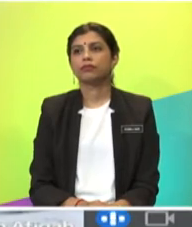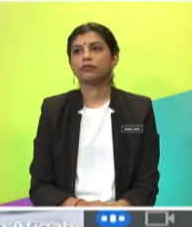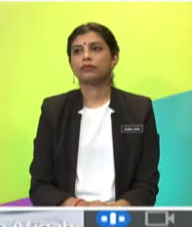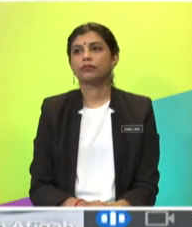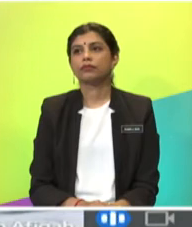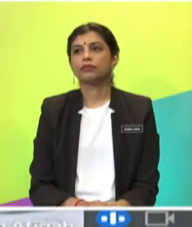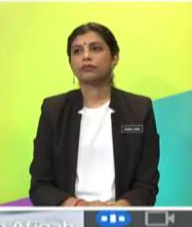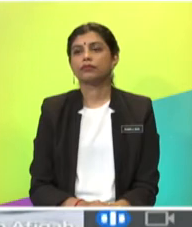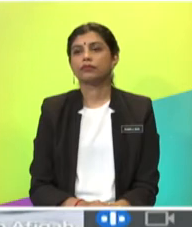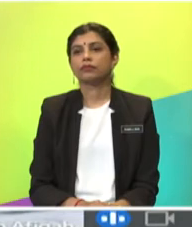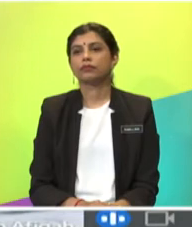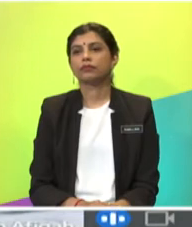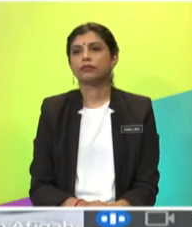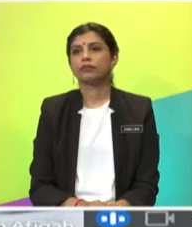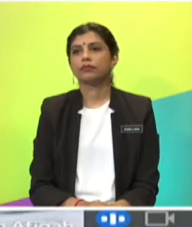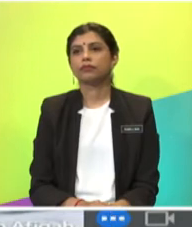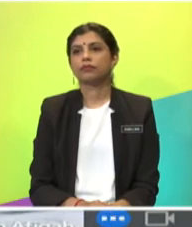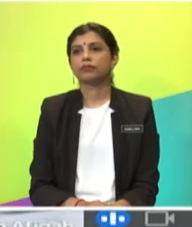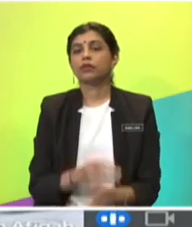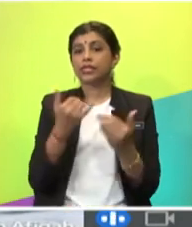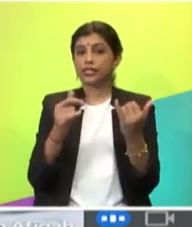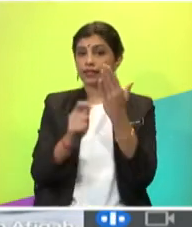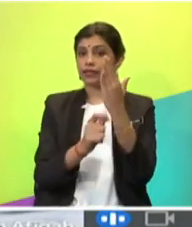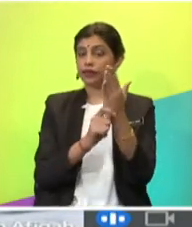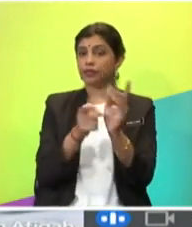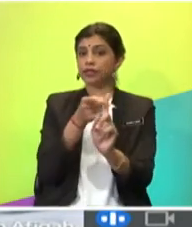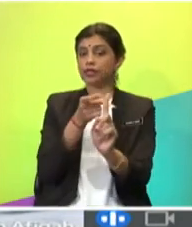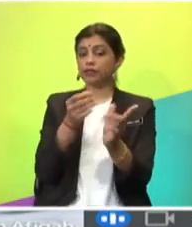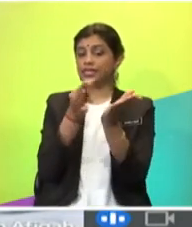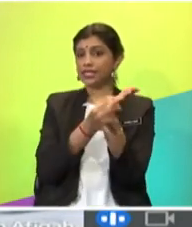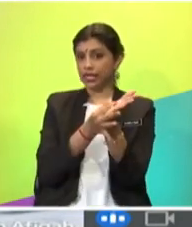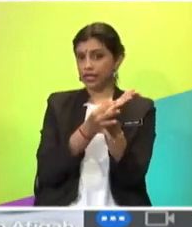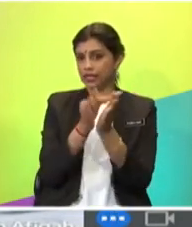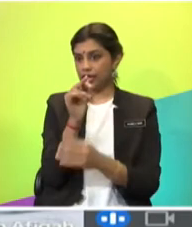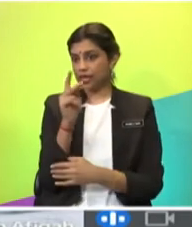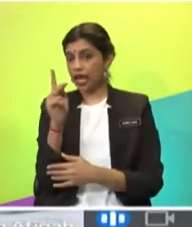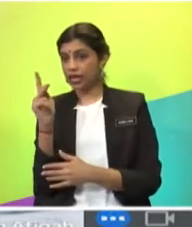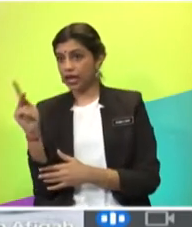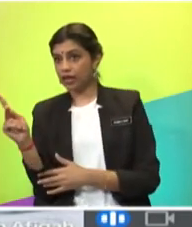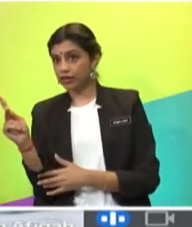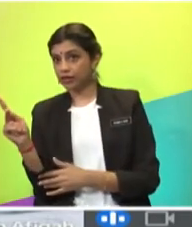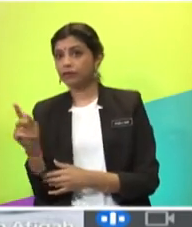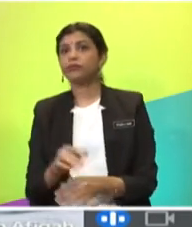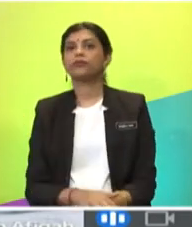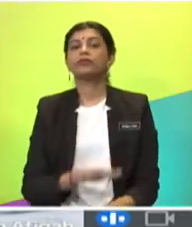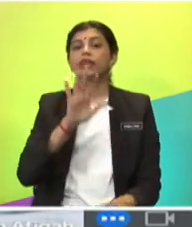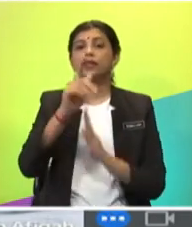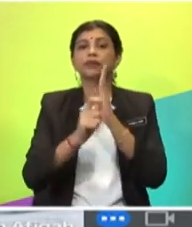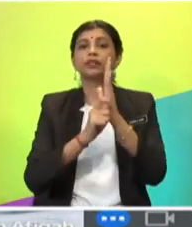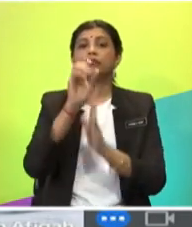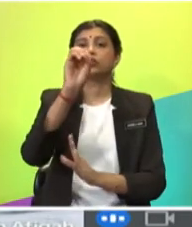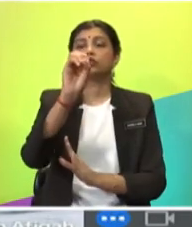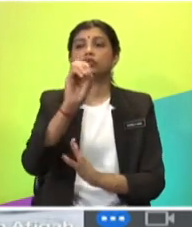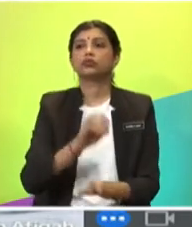Okey, tambah daripada sen. Daripada kanan sekali, Luis. 5 tambah 0.